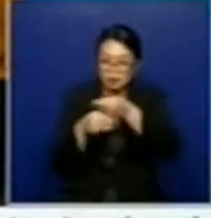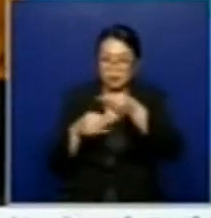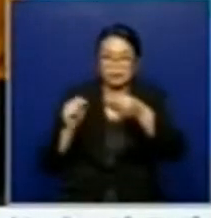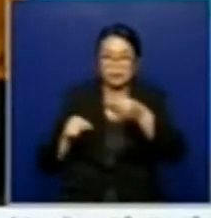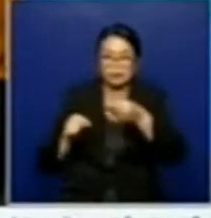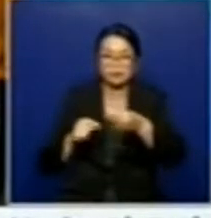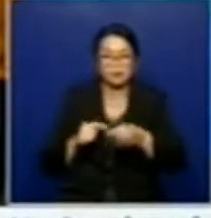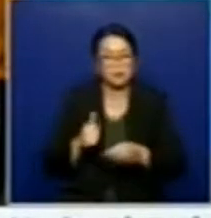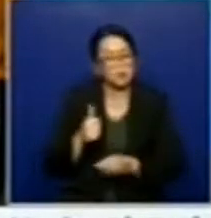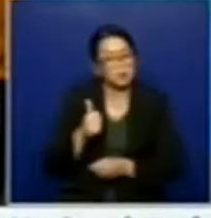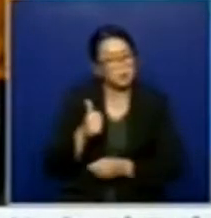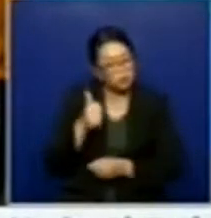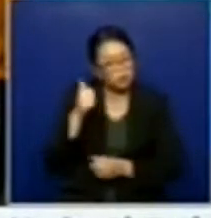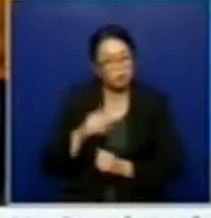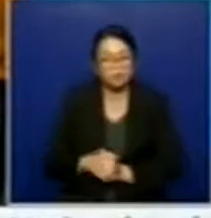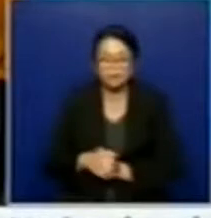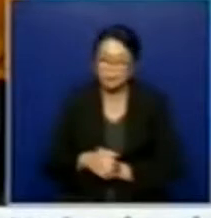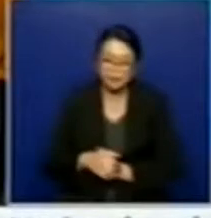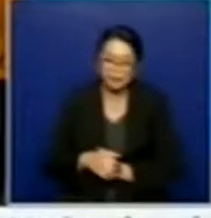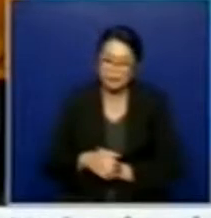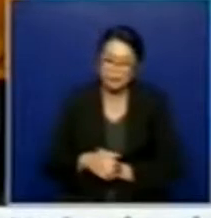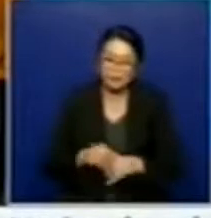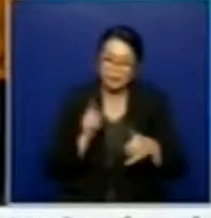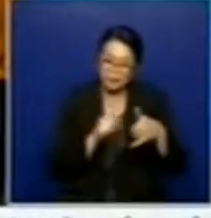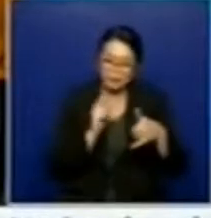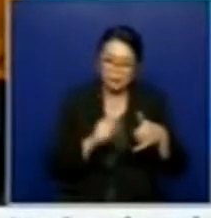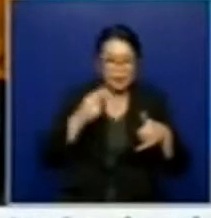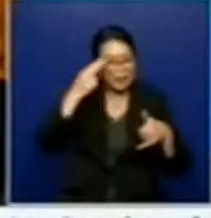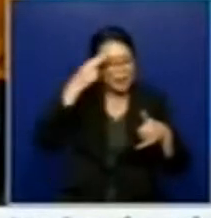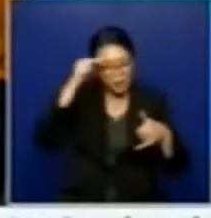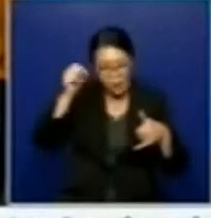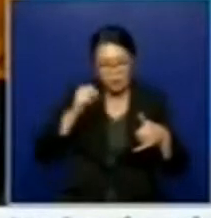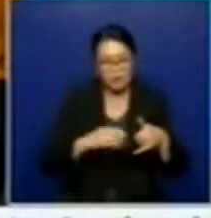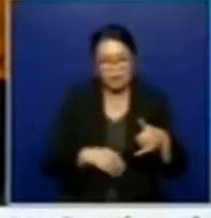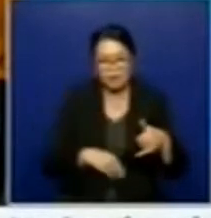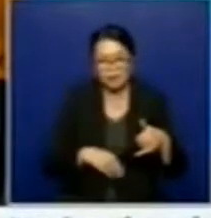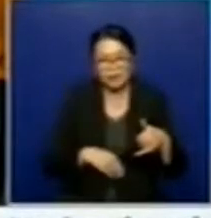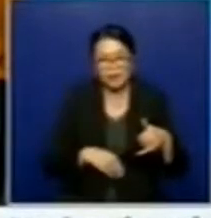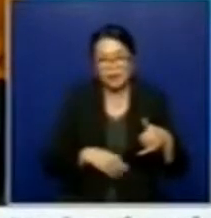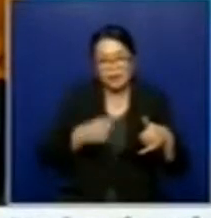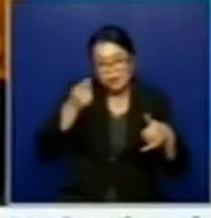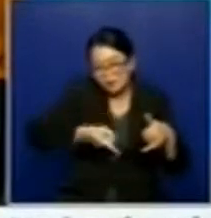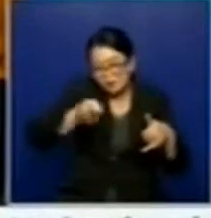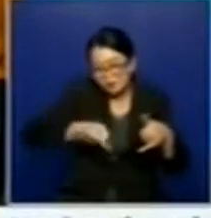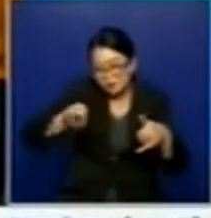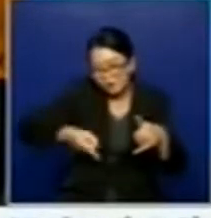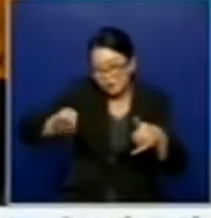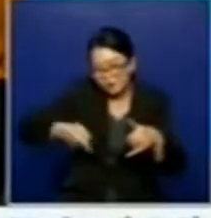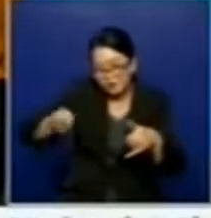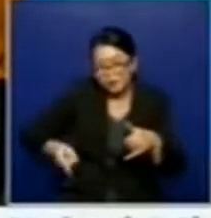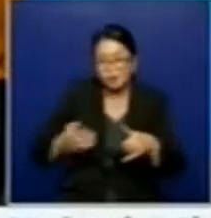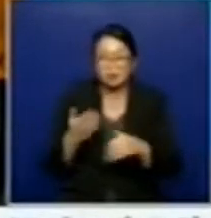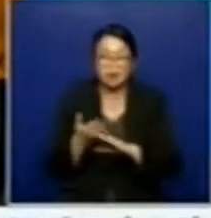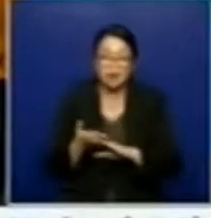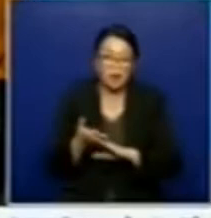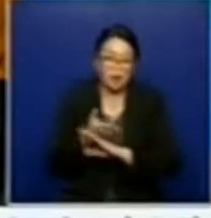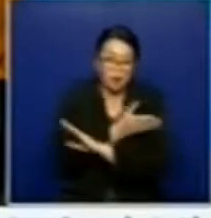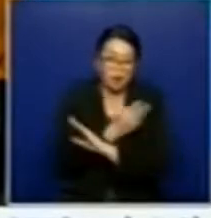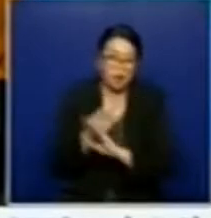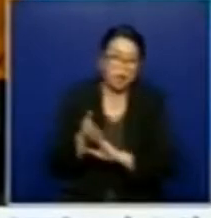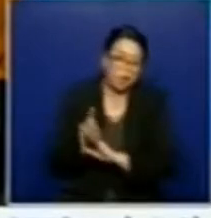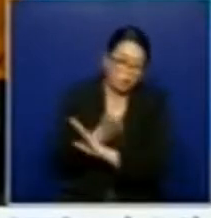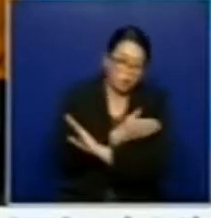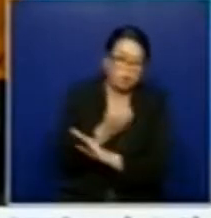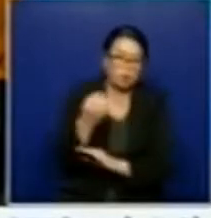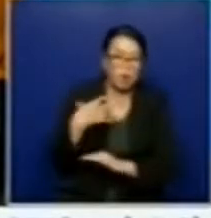สุดยอดครับท่านเป็นนายกที่เสมอต้นเสมอปลายผมนับถือเพราะถ้าย้อนกลับไปตั้งแต่วันที่ท่านบอกว่าจะไม่ทำ